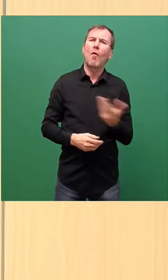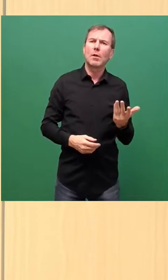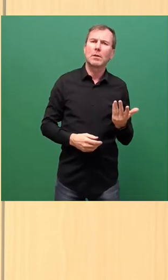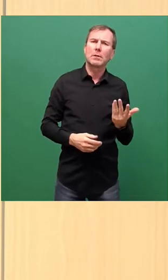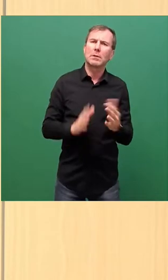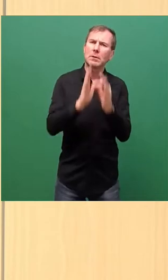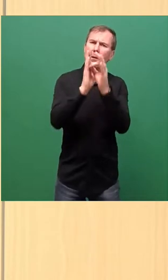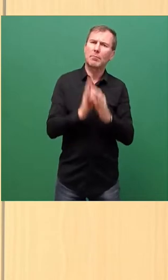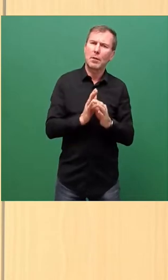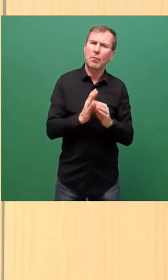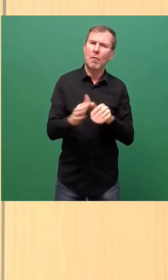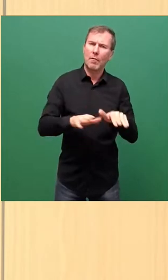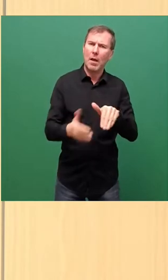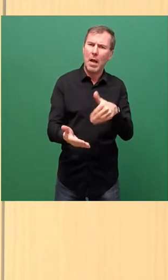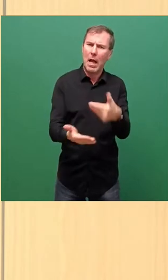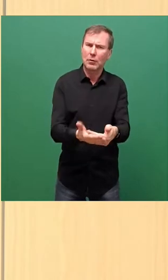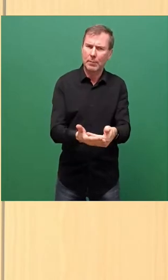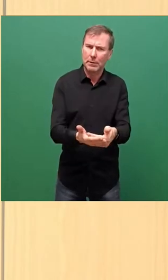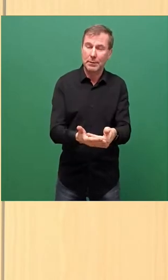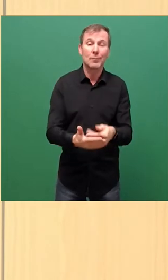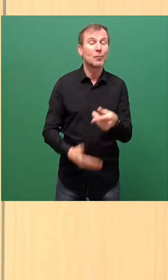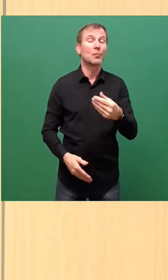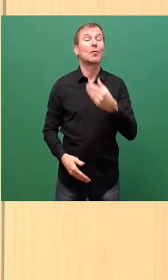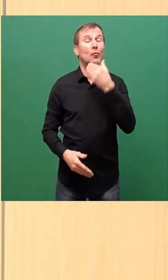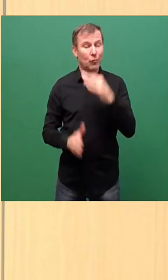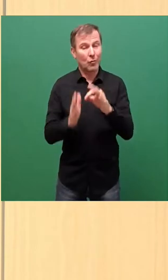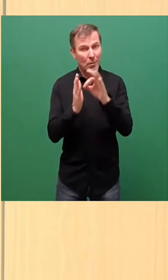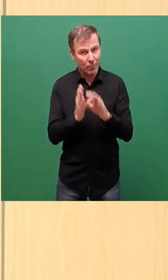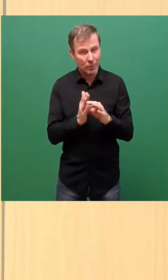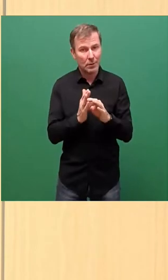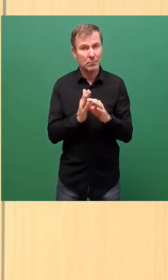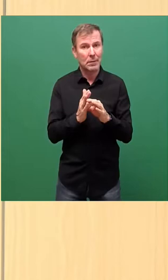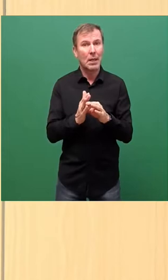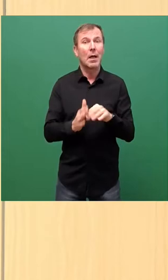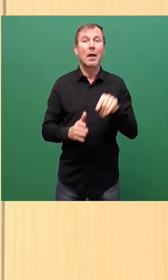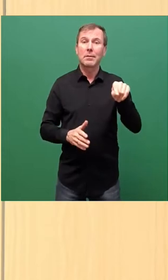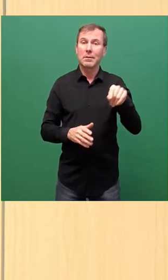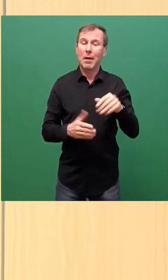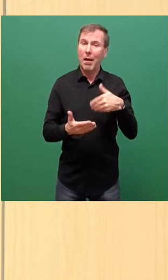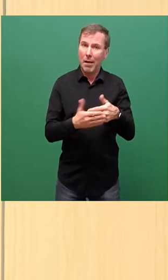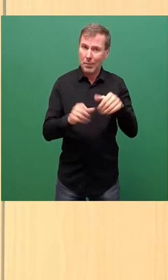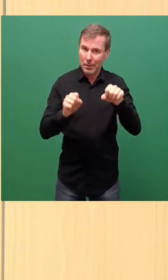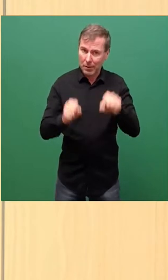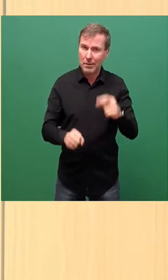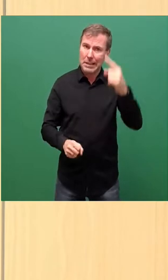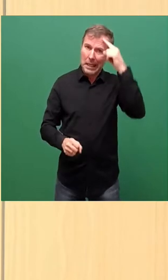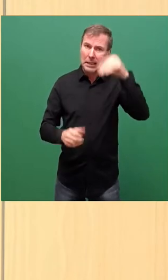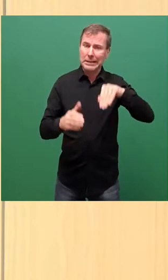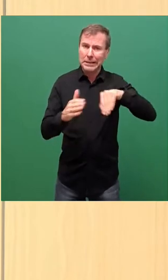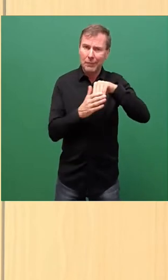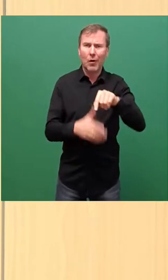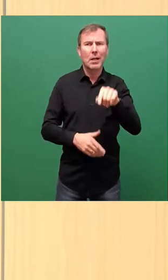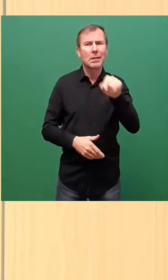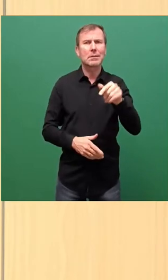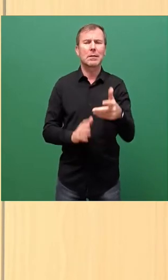Verkehr anzubieten. Das sind schöne Sachen, die ein On-Demand-Verkehr bieten kann. Und deswegen ist es auch sinnvoll, so etwas mal auszuprobieren hier